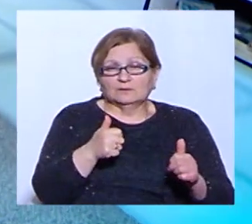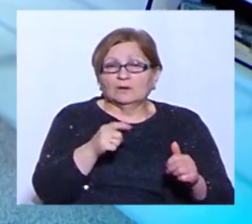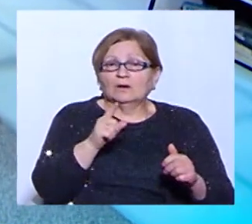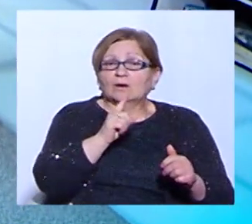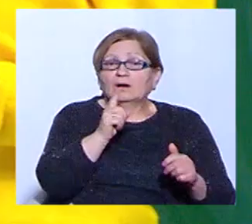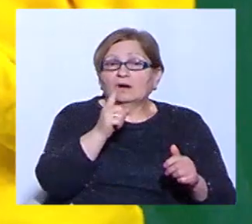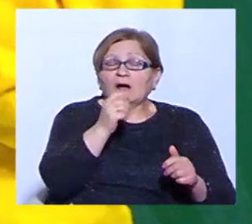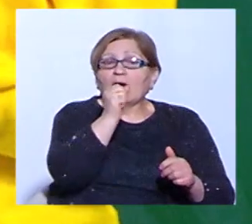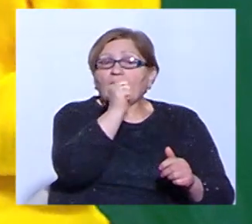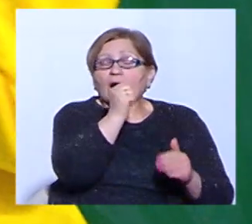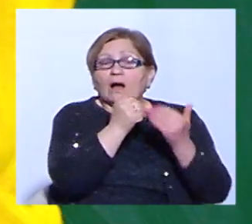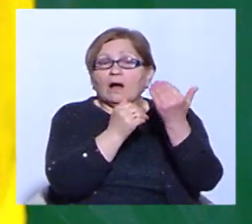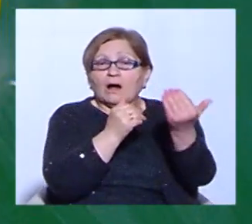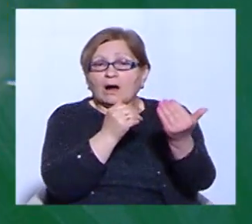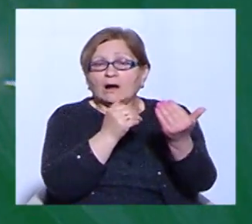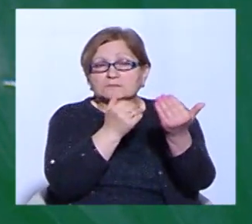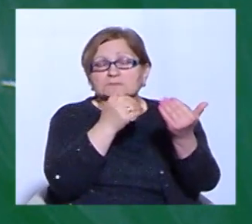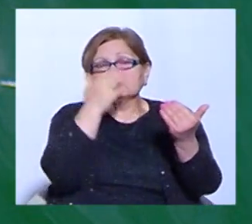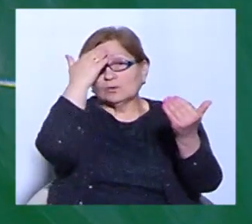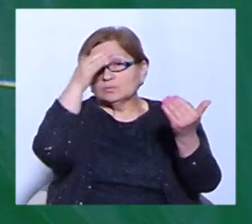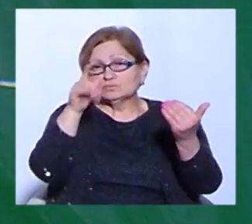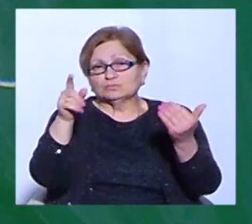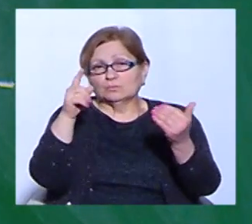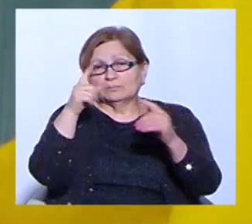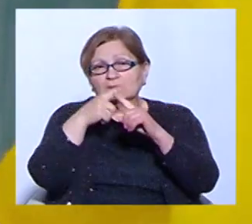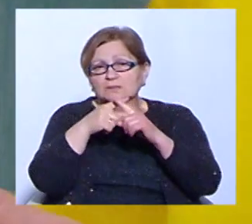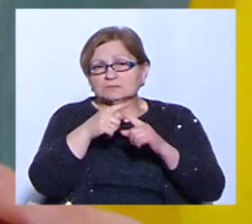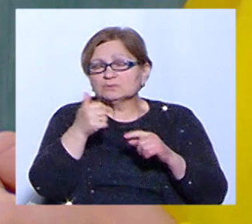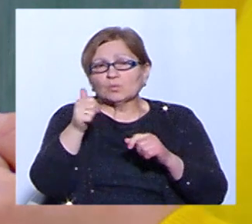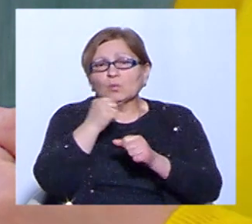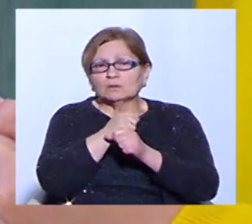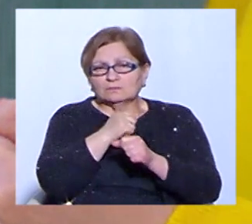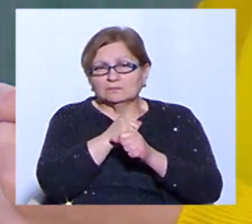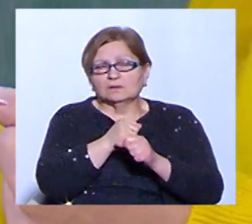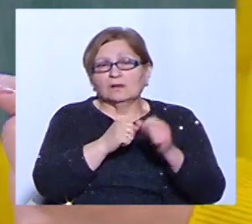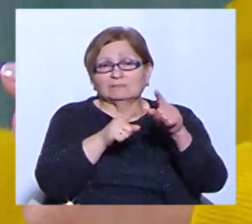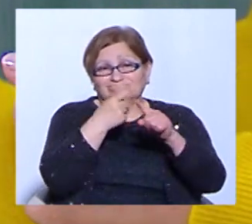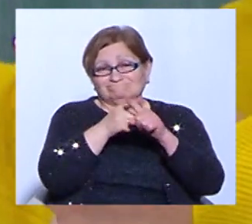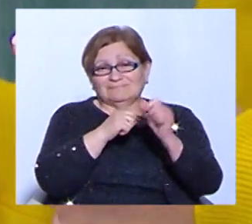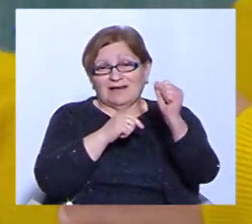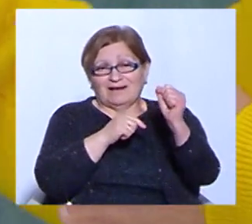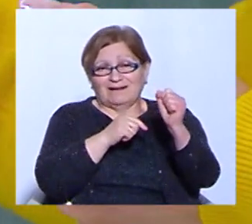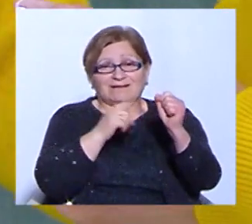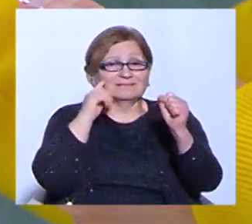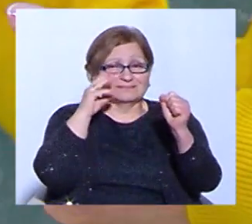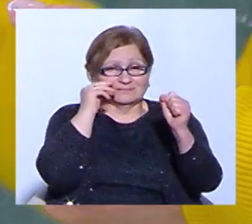იმისათვის რომ ვიპოვო 100x%, არის ესე a გავამრავლო